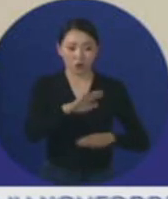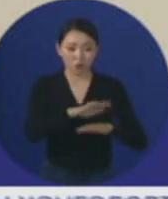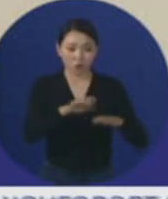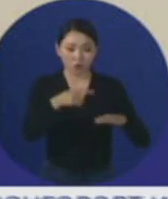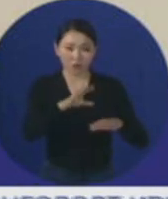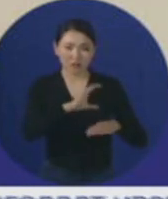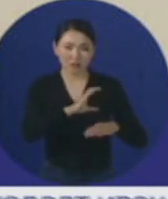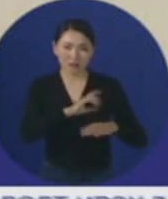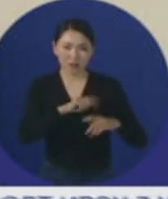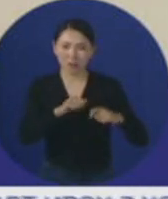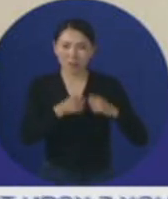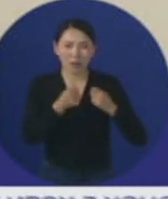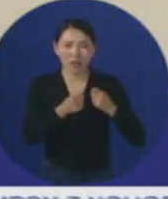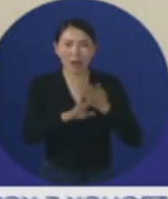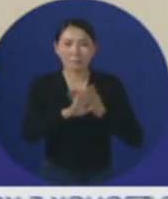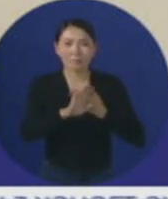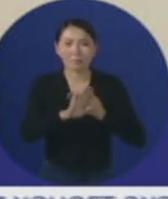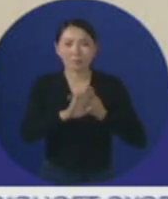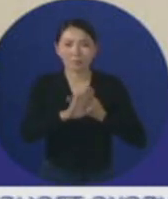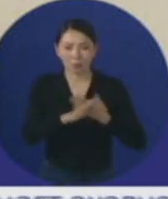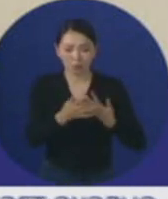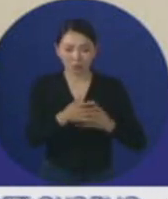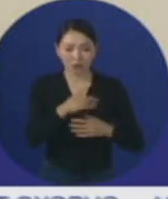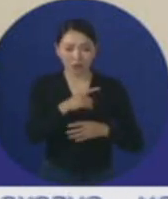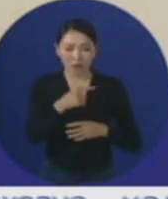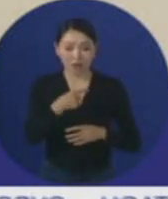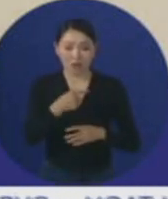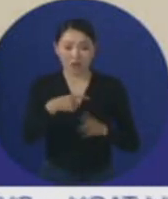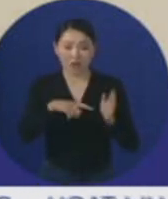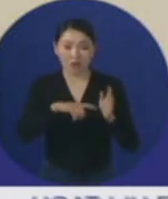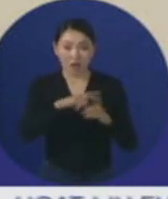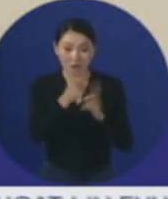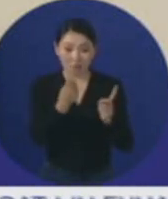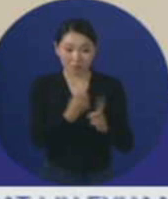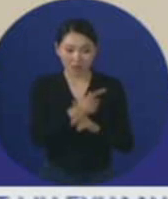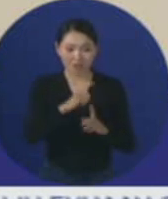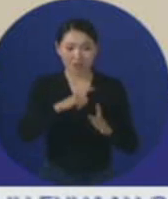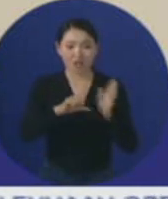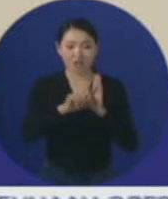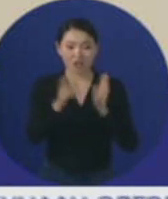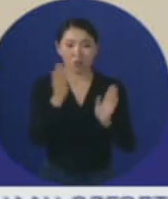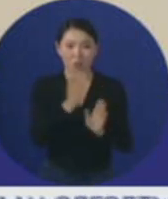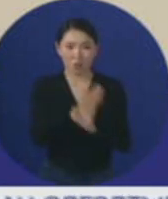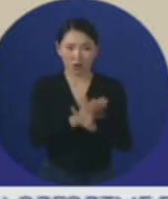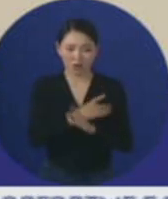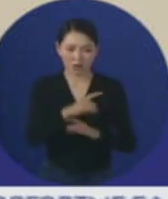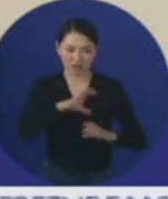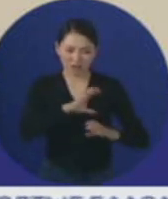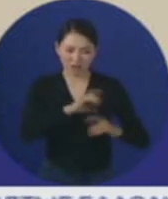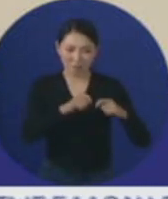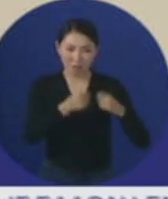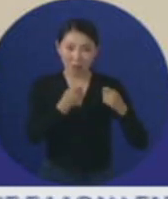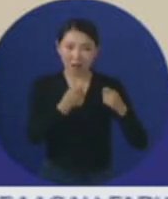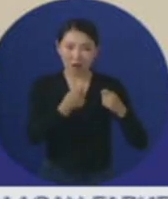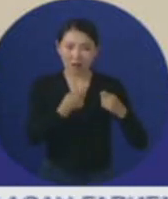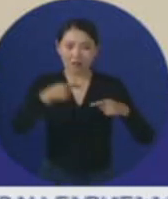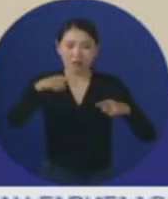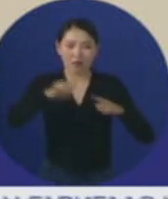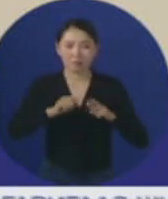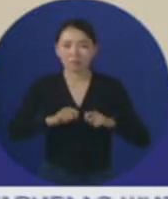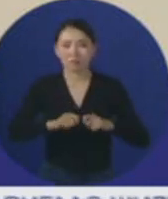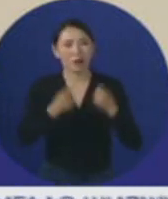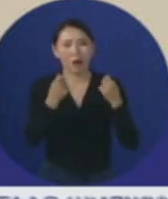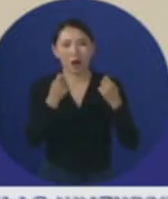гэмтэхгүй мөднэс хэдийн гэмтэргийн хохирогч тийм ээ гэрч болцсон хүүхдүүд гэмтцэн байгаа хүүхдийг илүү нэмж гэмтэхгүй